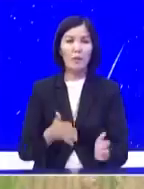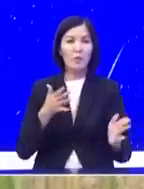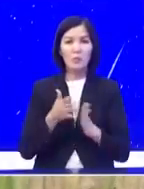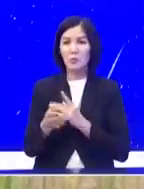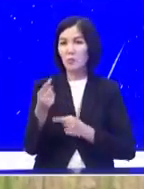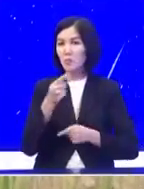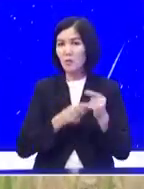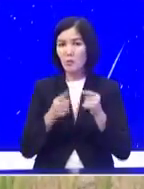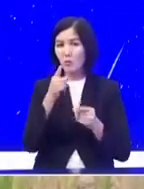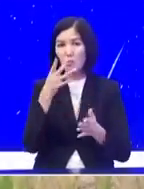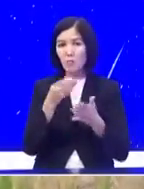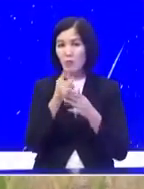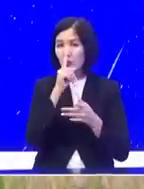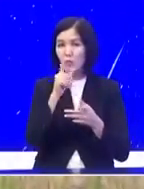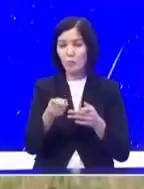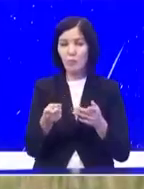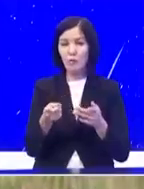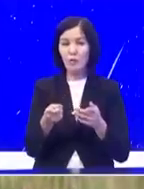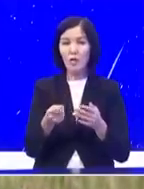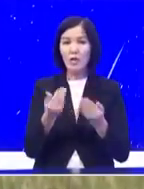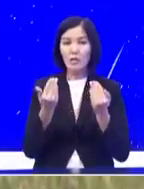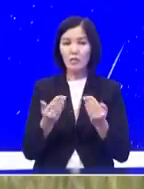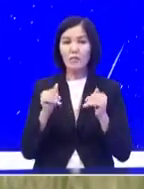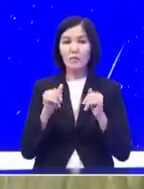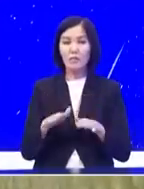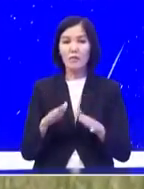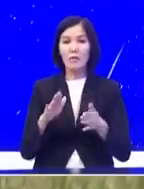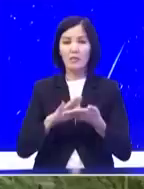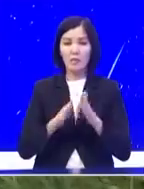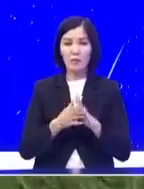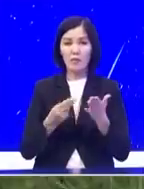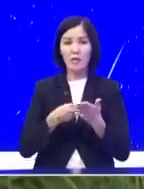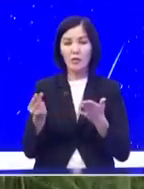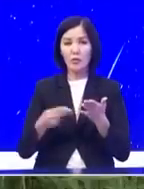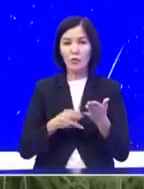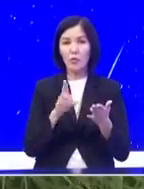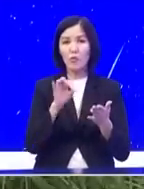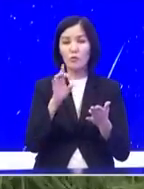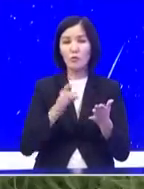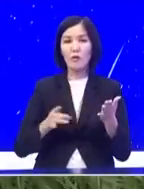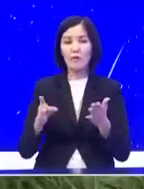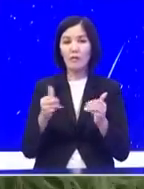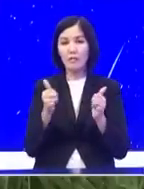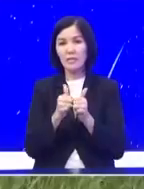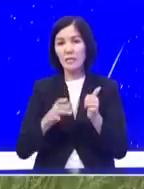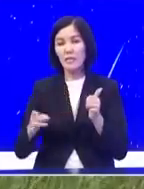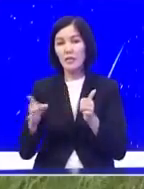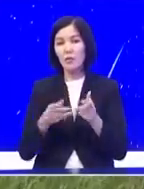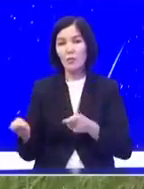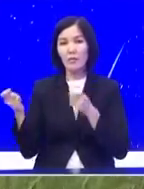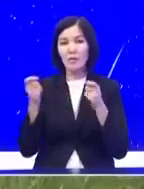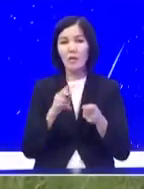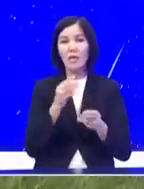говорят в акимате. Однако меры уже предприняты. Специалисты заключили контракт с властями Коксузского района. Соседний регион будет поставлять